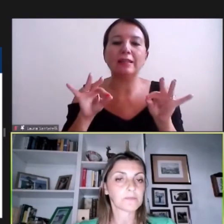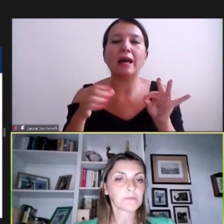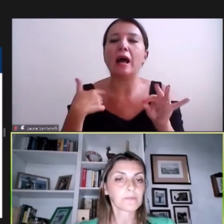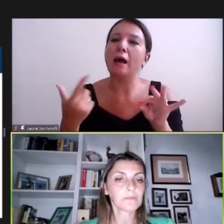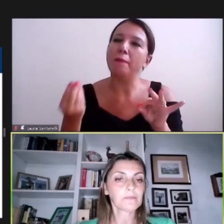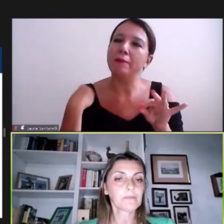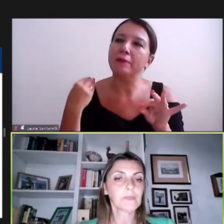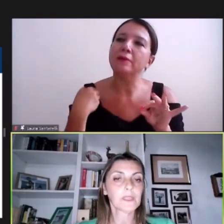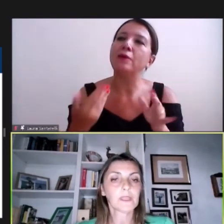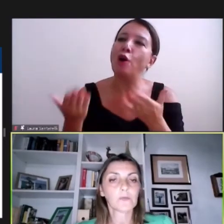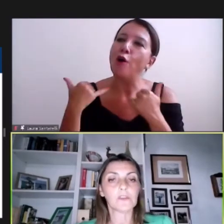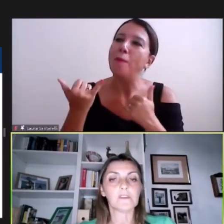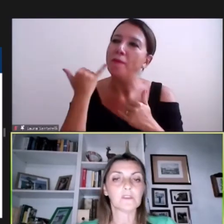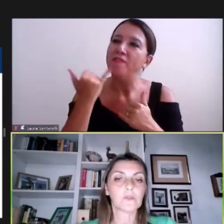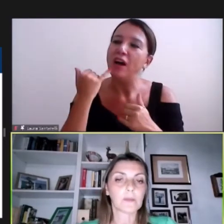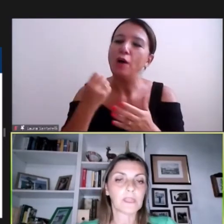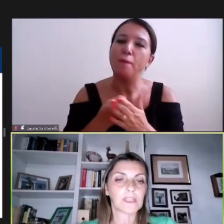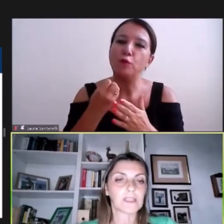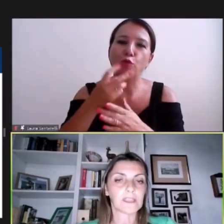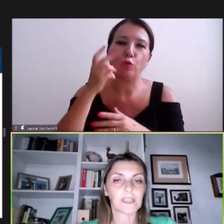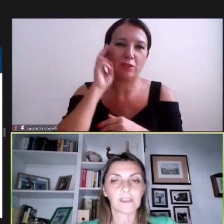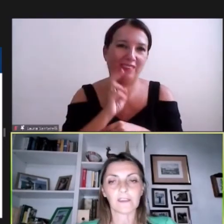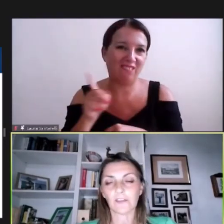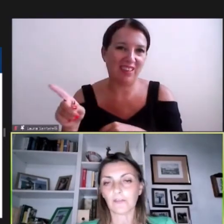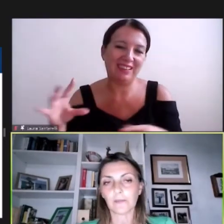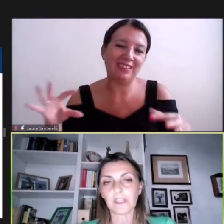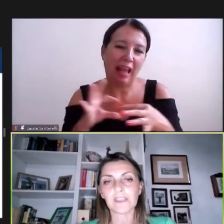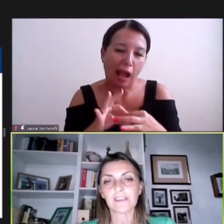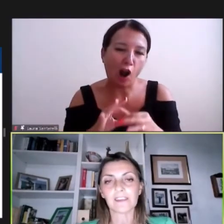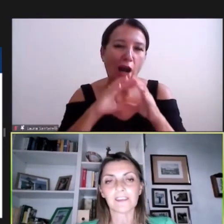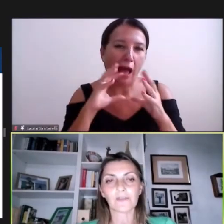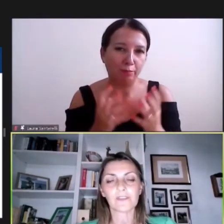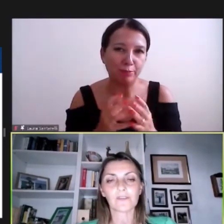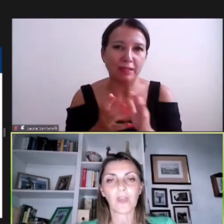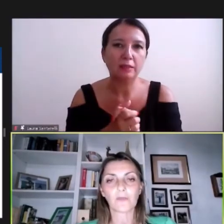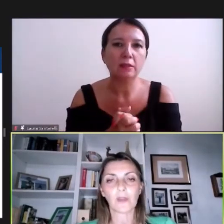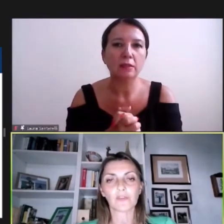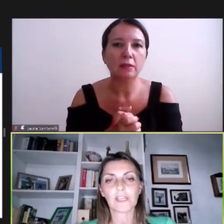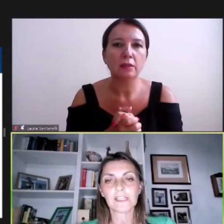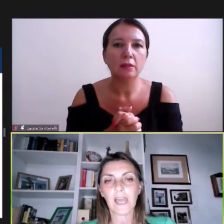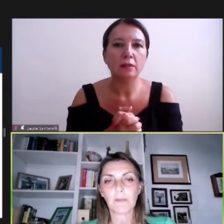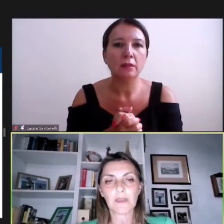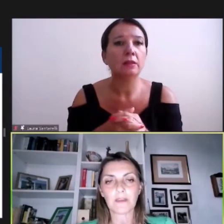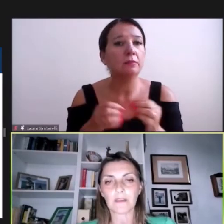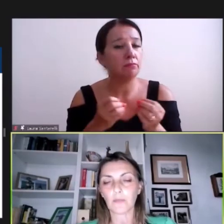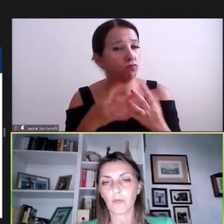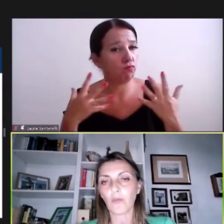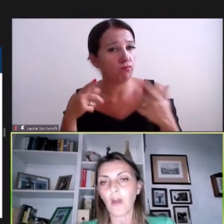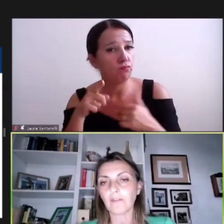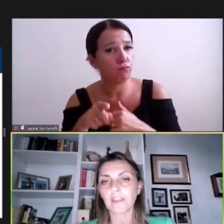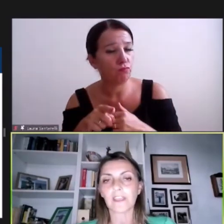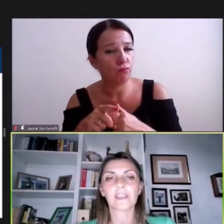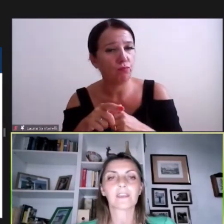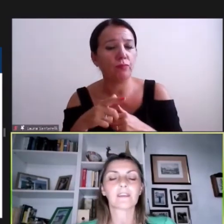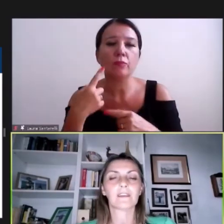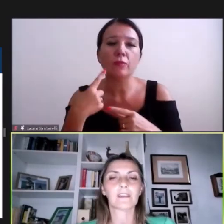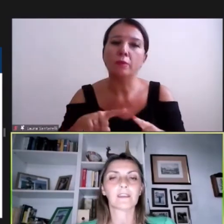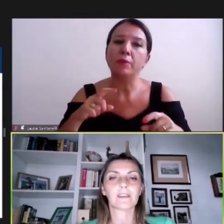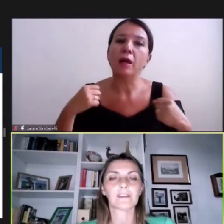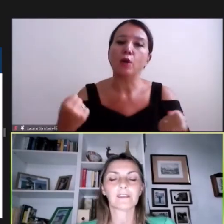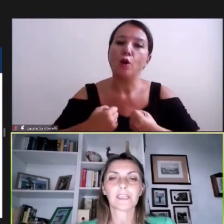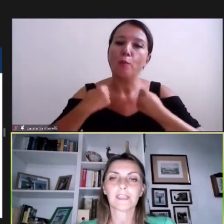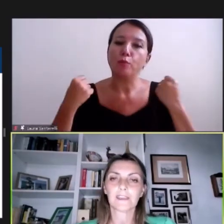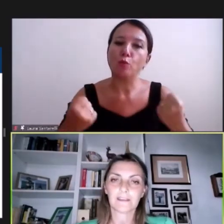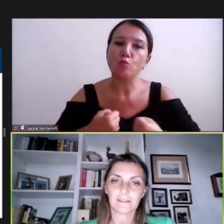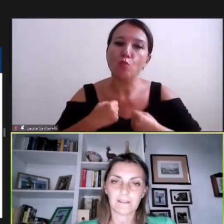verdi. Quindi sicuramente, ovviamente, questo è una modalità per promuovere